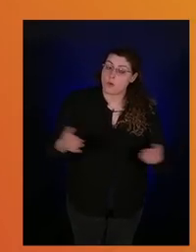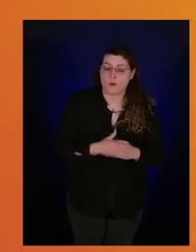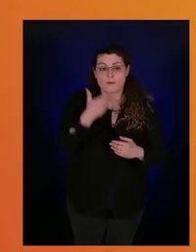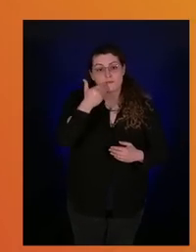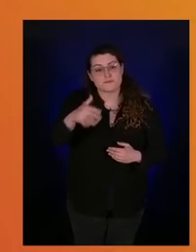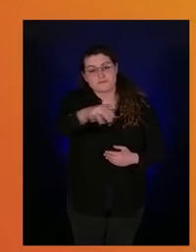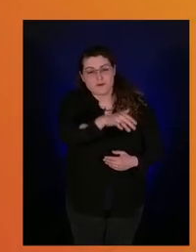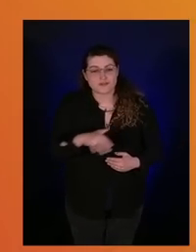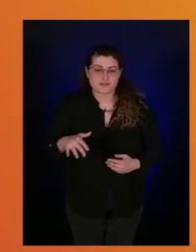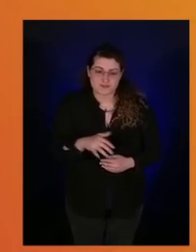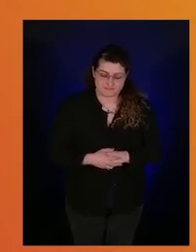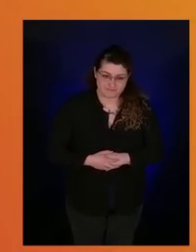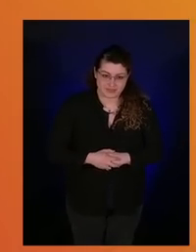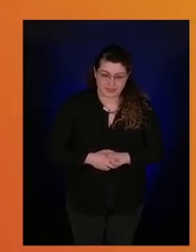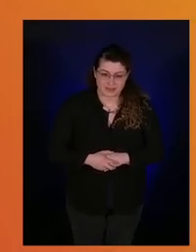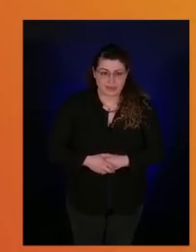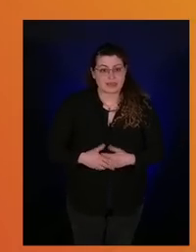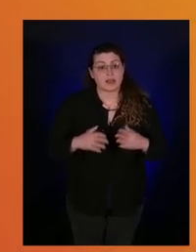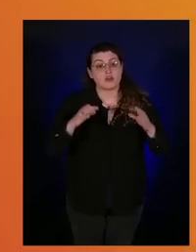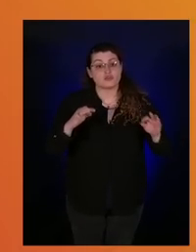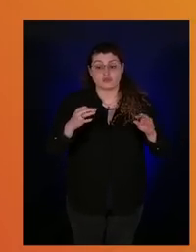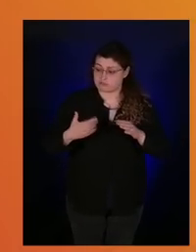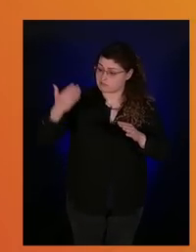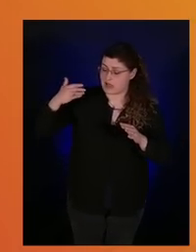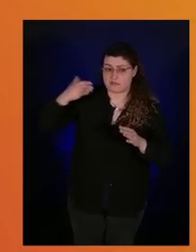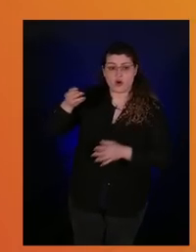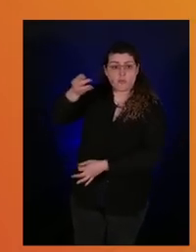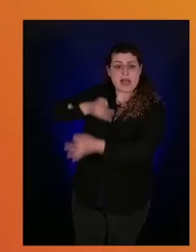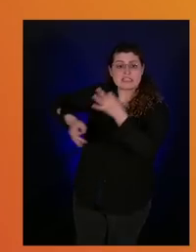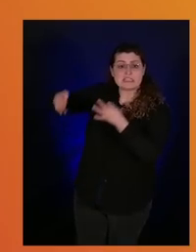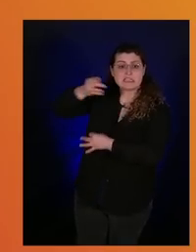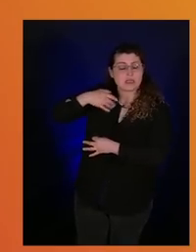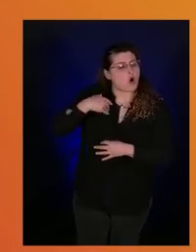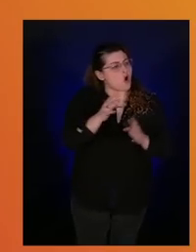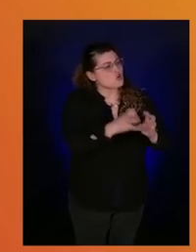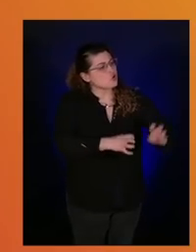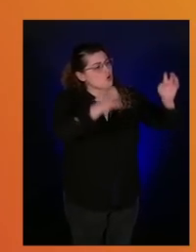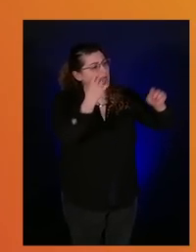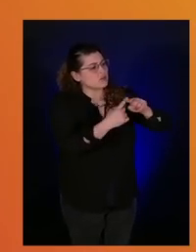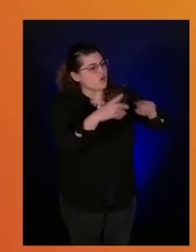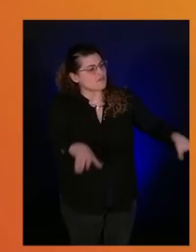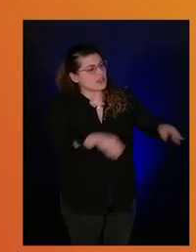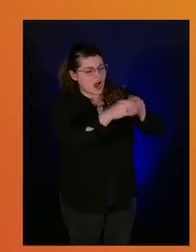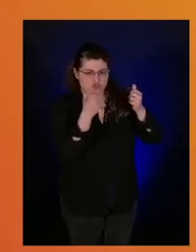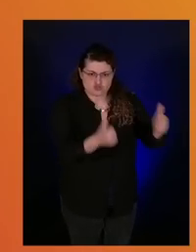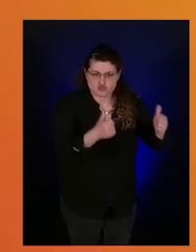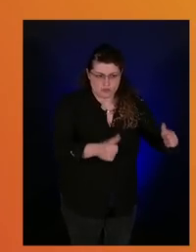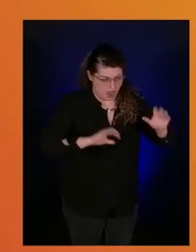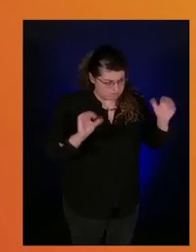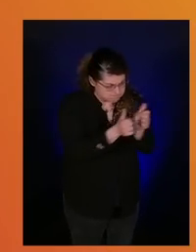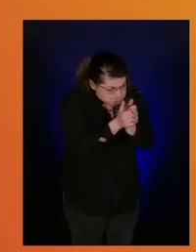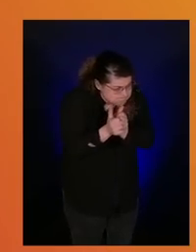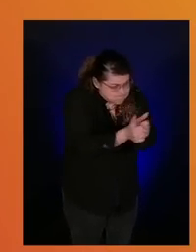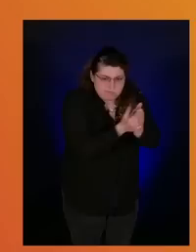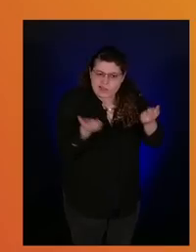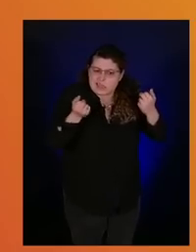tous. On m'avait par le passé dit le congrès confédéral, tu vas voir ces fédérateurs.